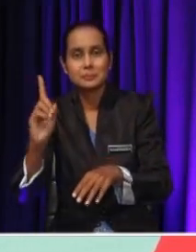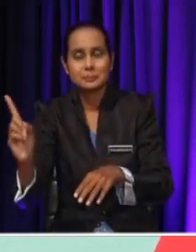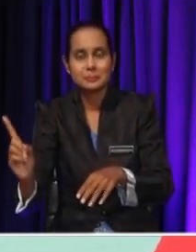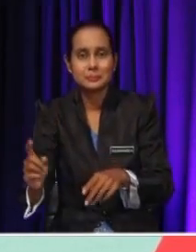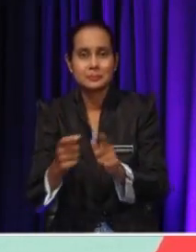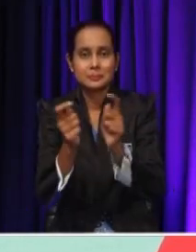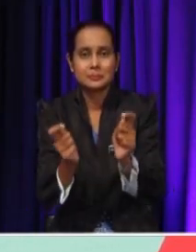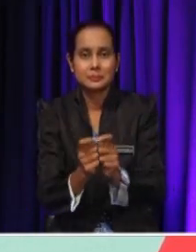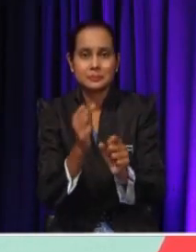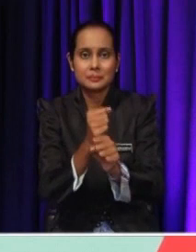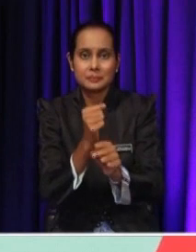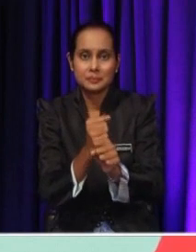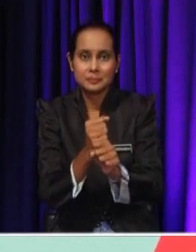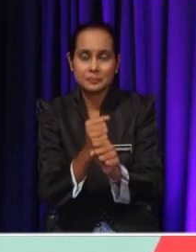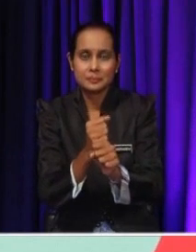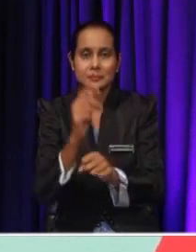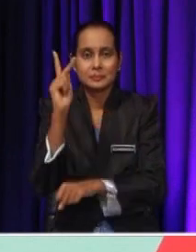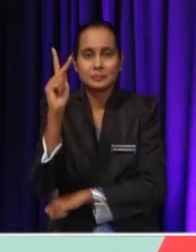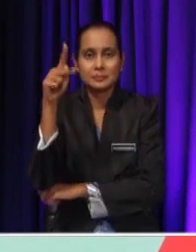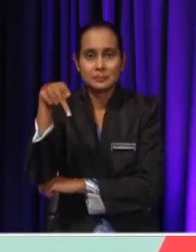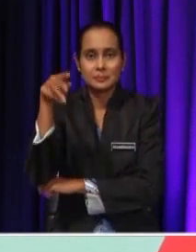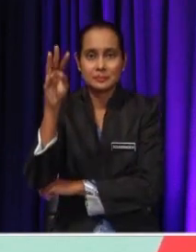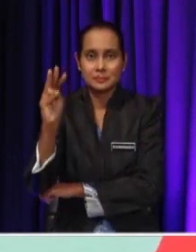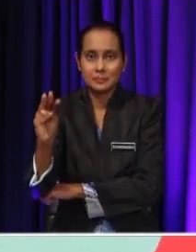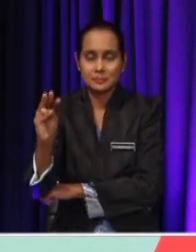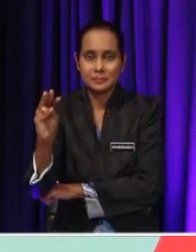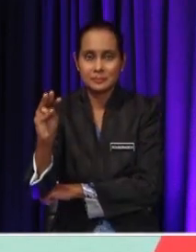Selain itu kementerian pendidikan